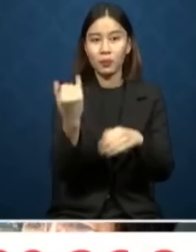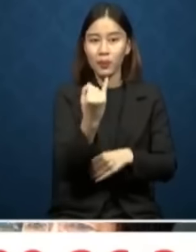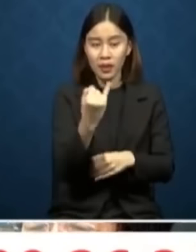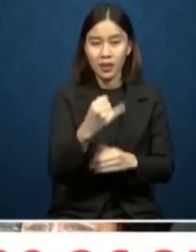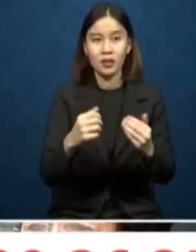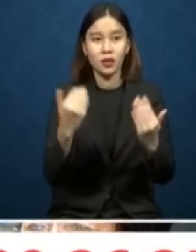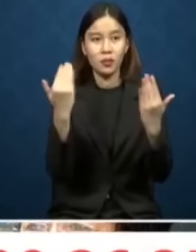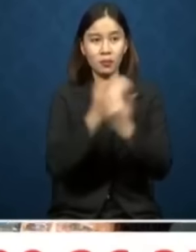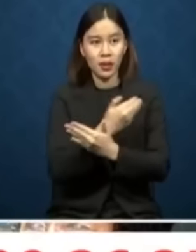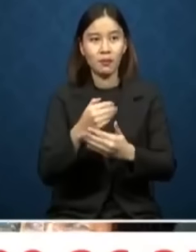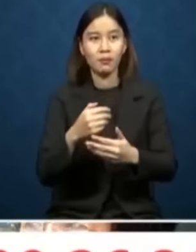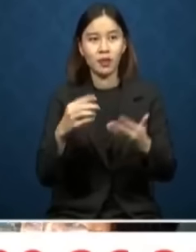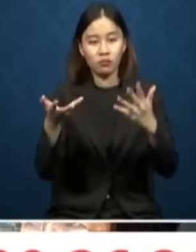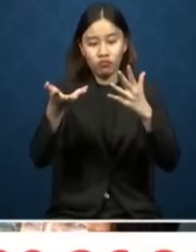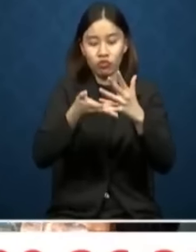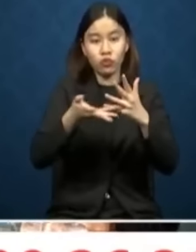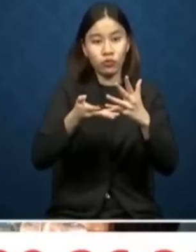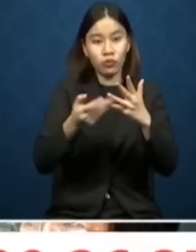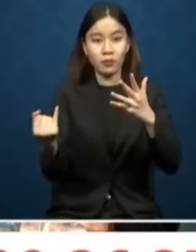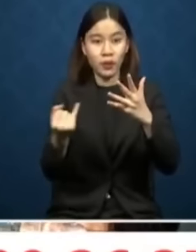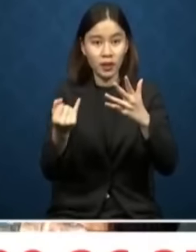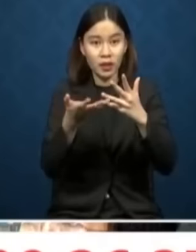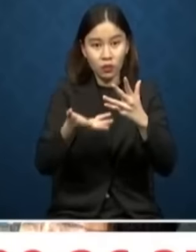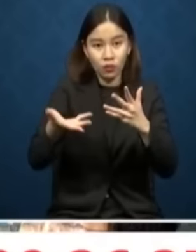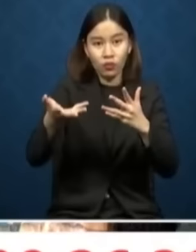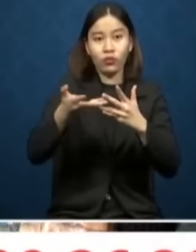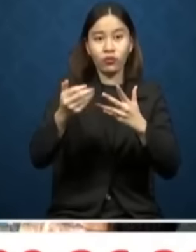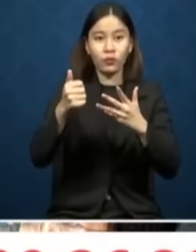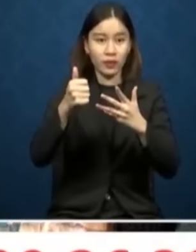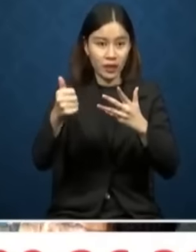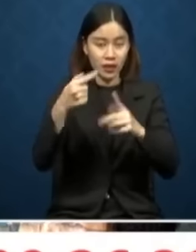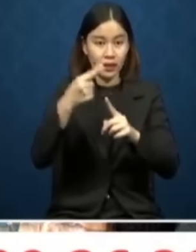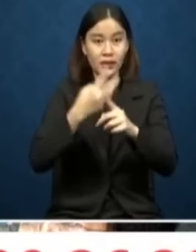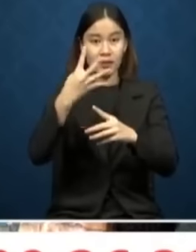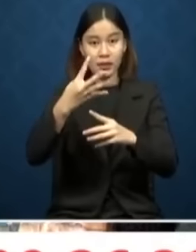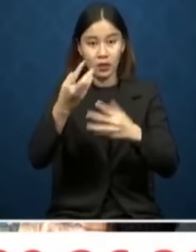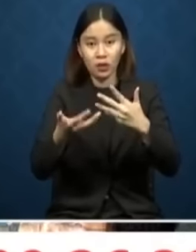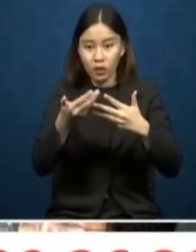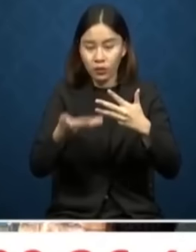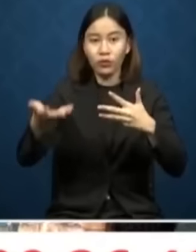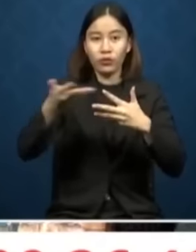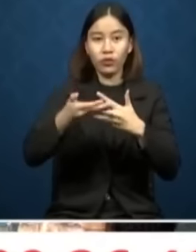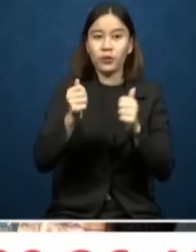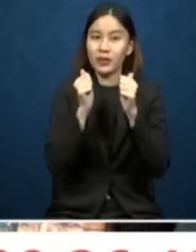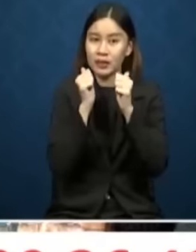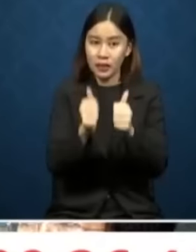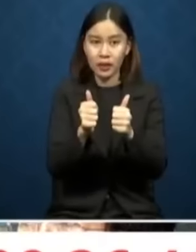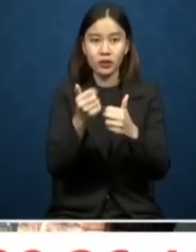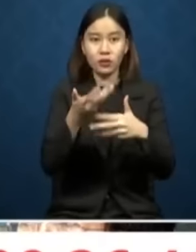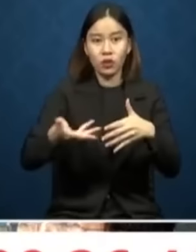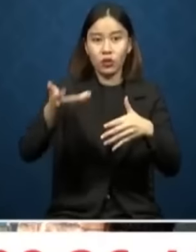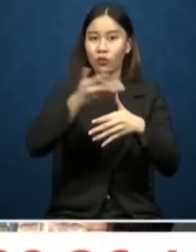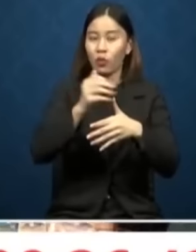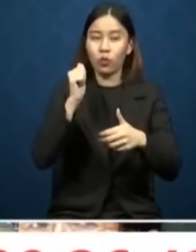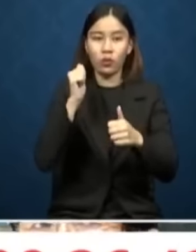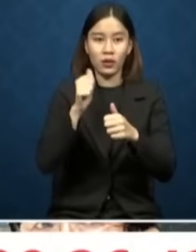เลวแล้วภายใน4เดือนเลื่อนเป็นชั้นดีอีก4เดือนเลื่อนเป็นชั้นดีเยี่ยมแล้วถัดมาเลื่อนเป็นชั้